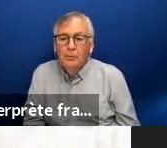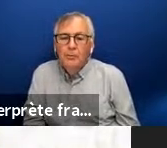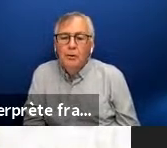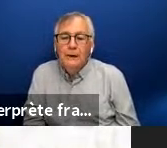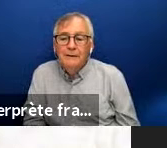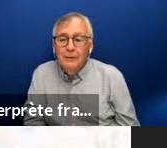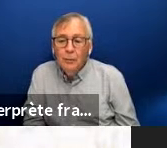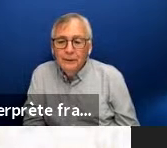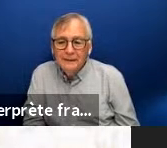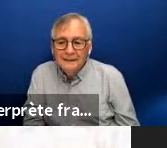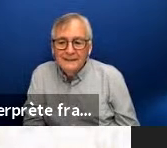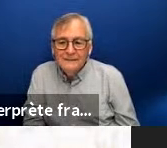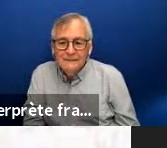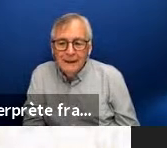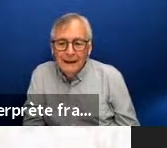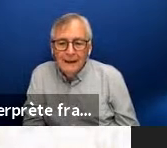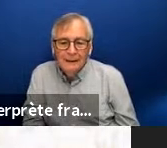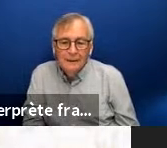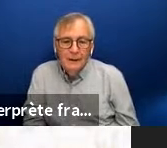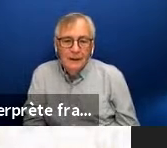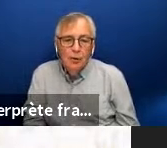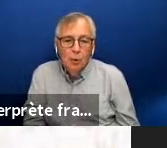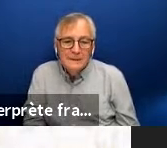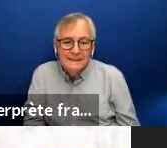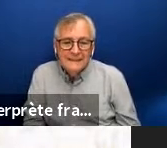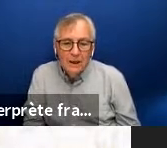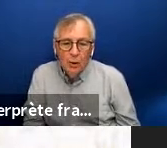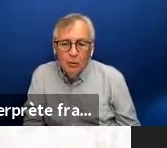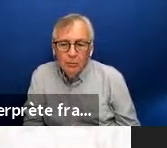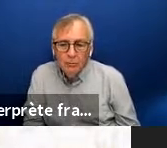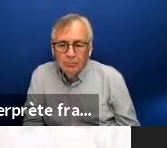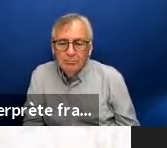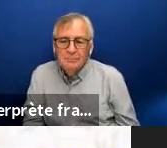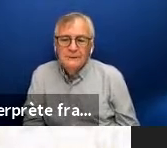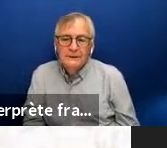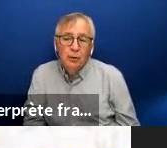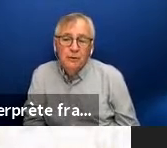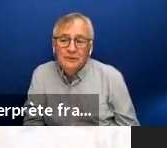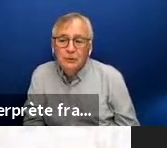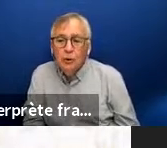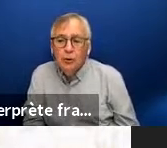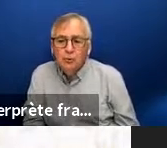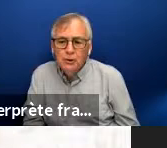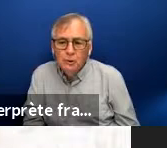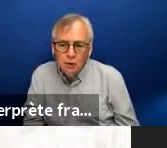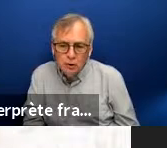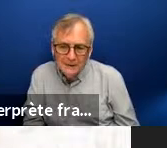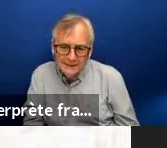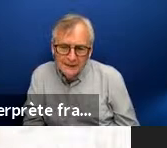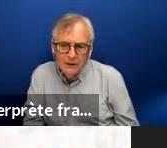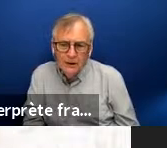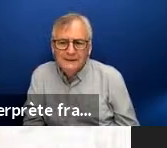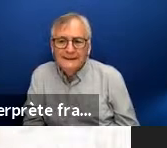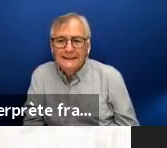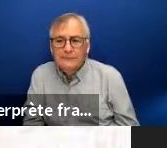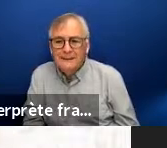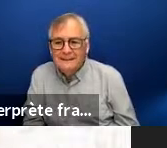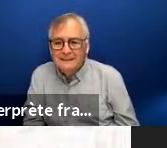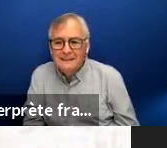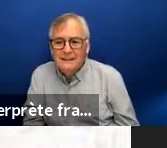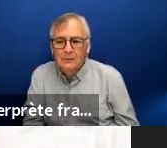Donc, pour évaluer effectivement l'audition, c'est un audiologiste qui a